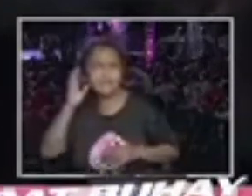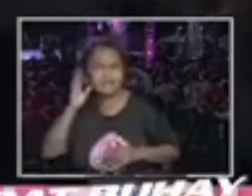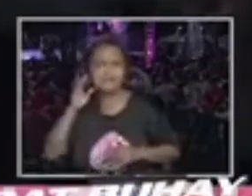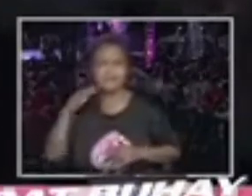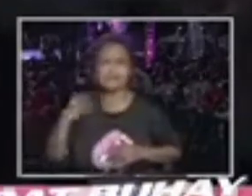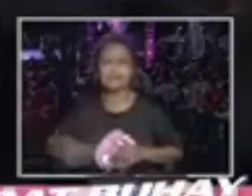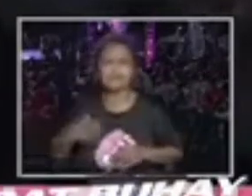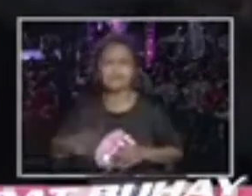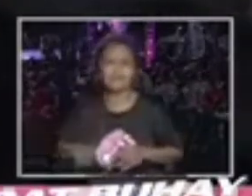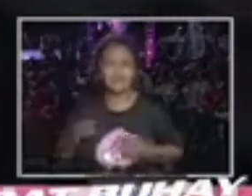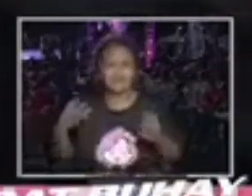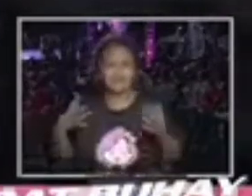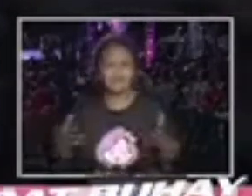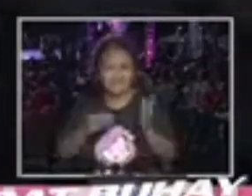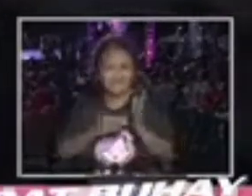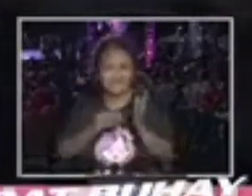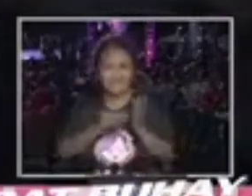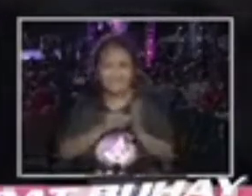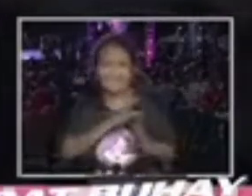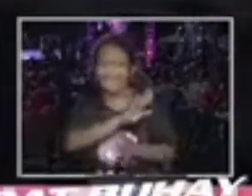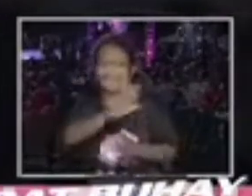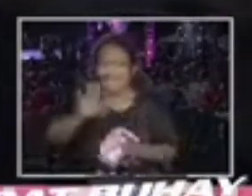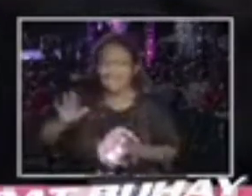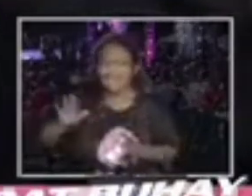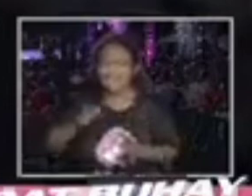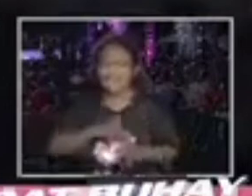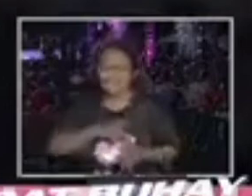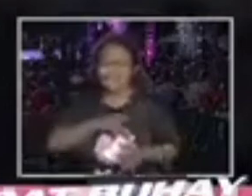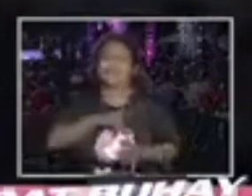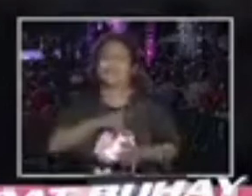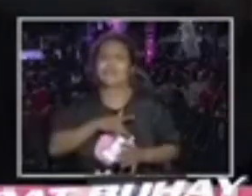may milyon-milyong pusong tumitibok,